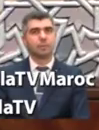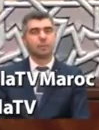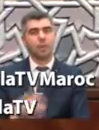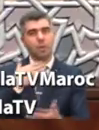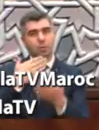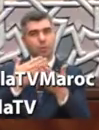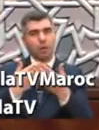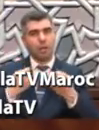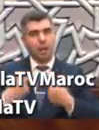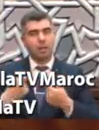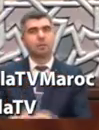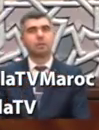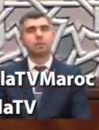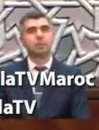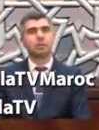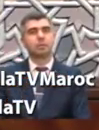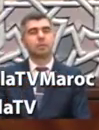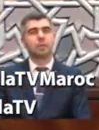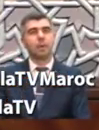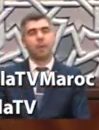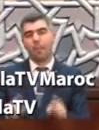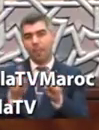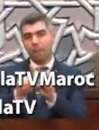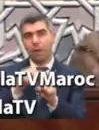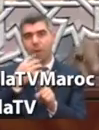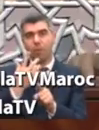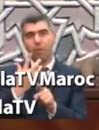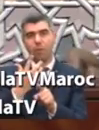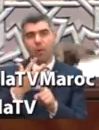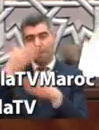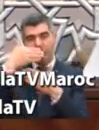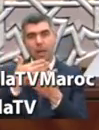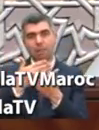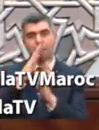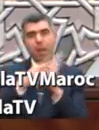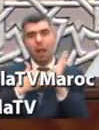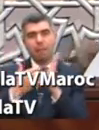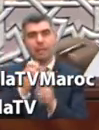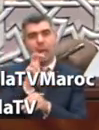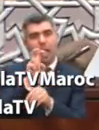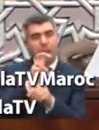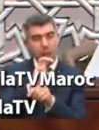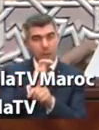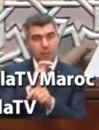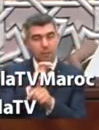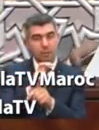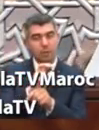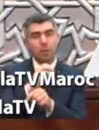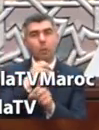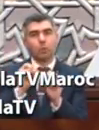شكرا سيد الرئيس. لا نختلف على النجاح ديال مخطط المغرب الاخضر، ولكن نختلف على بعض الاشياء.